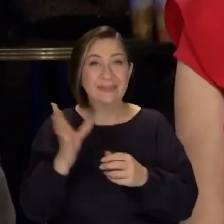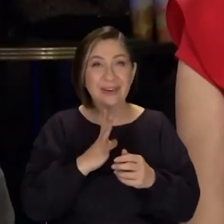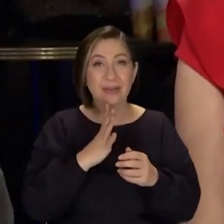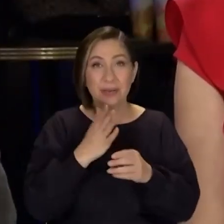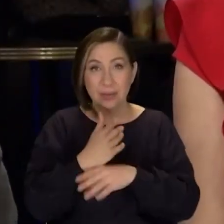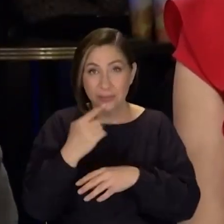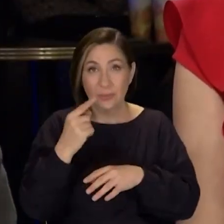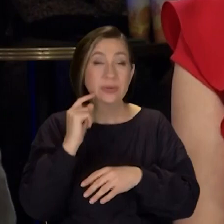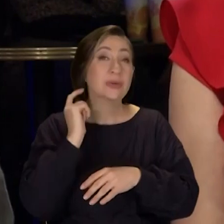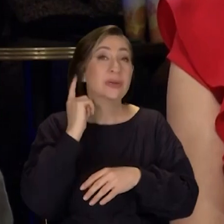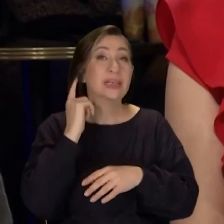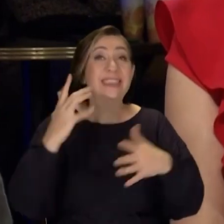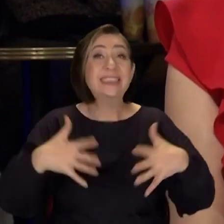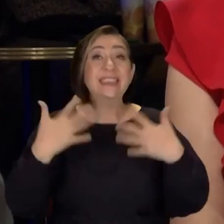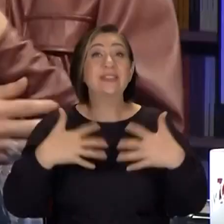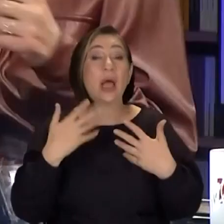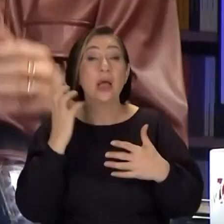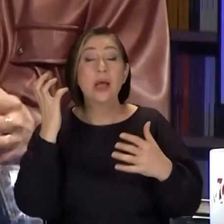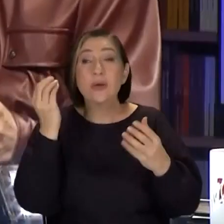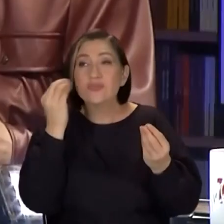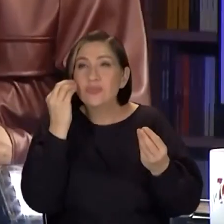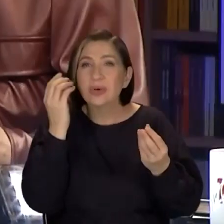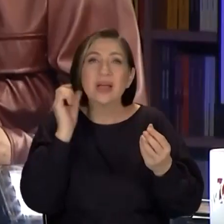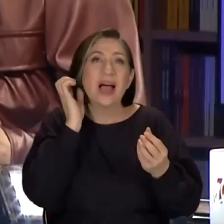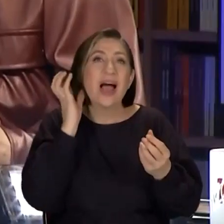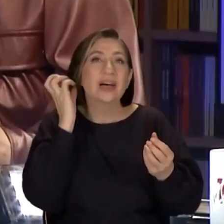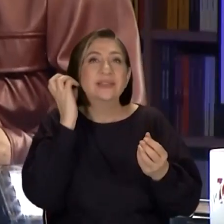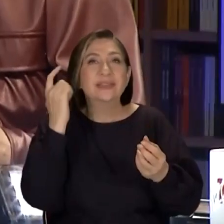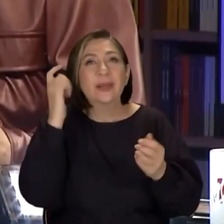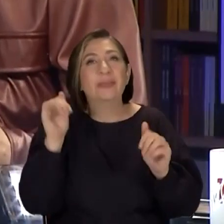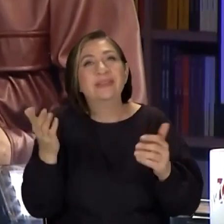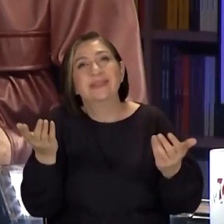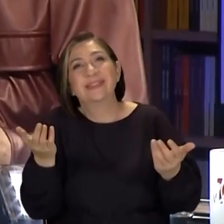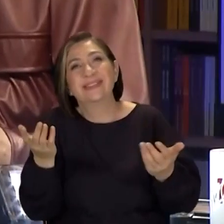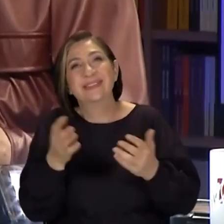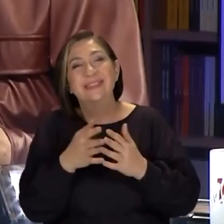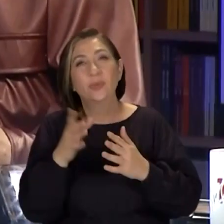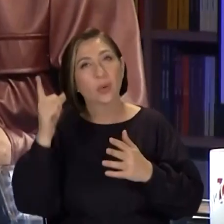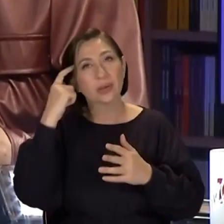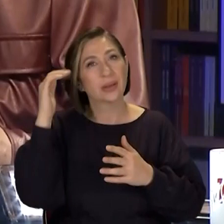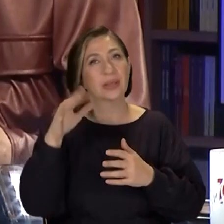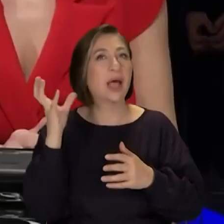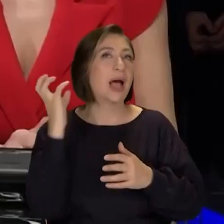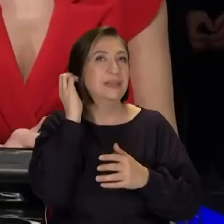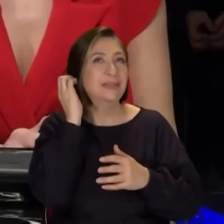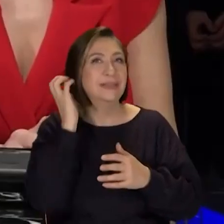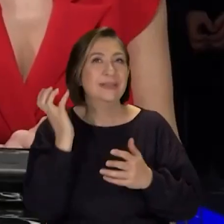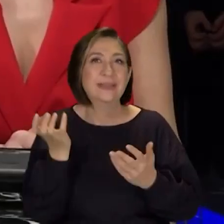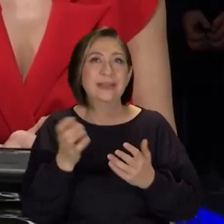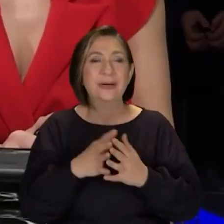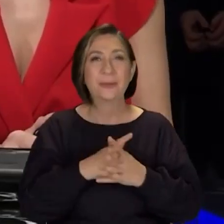Hakikaten. Gerçekten. Sevinçten... Ne bileyim, benim kulağımı ısırmak hiç aklıma gelmez. Yani. Geldi onun aklına ve ısırdı gerçekten.